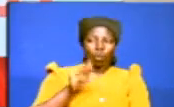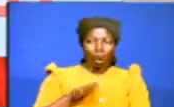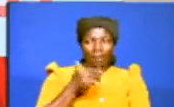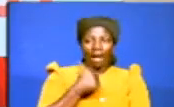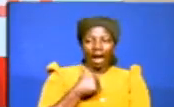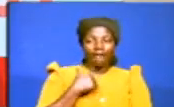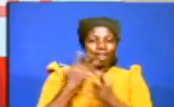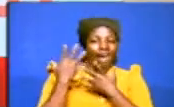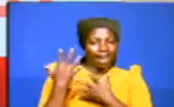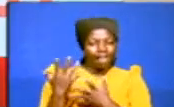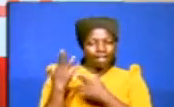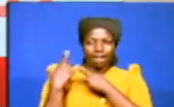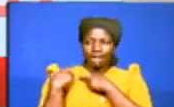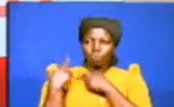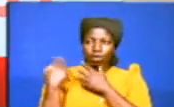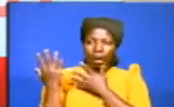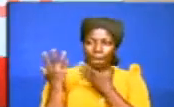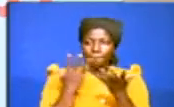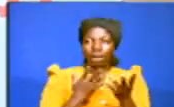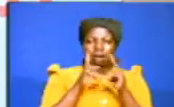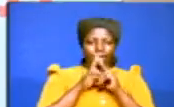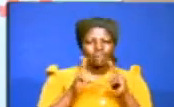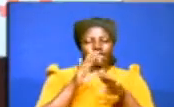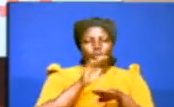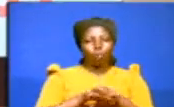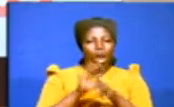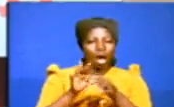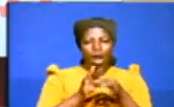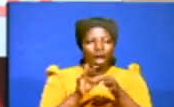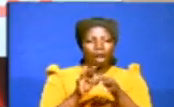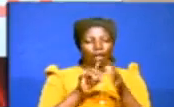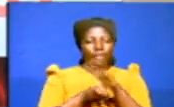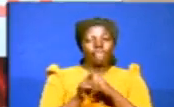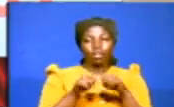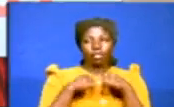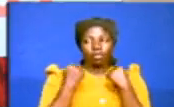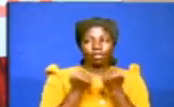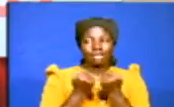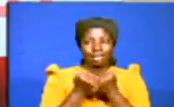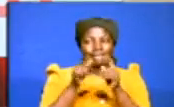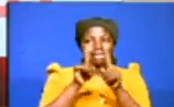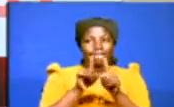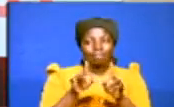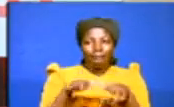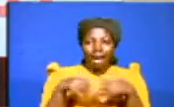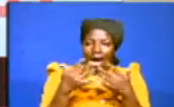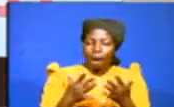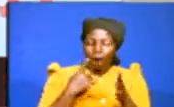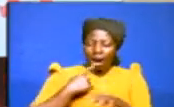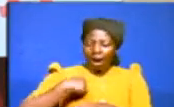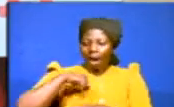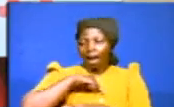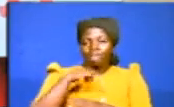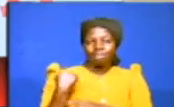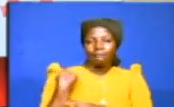kubwa sana kuleta amani na uhusiano mwema katika jamii, na kama tume tuko mstari wa mbele